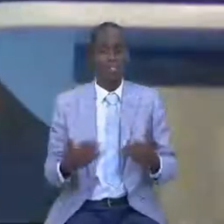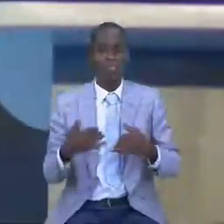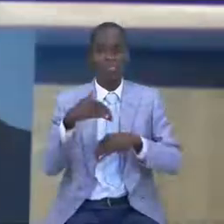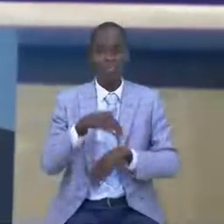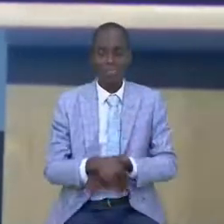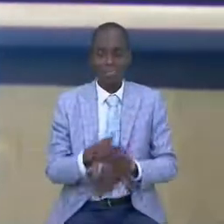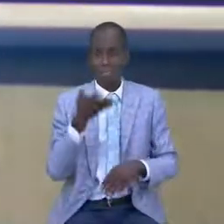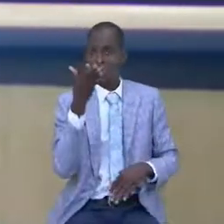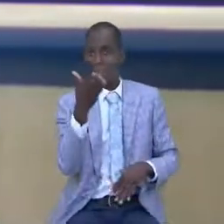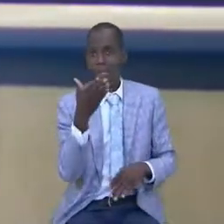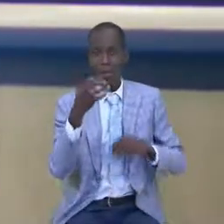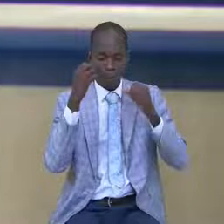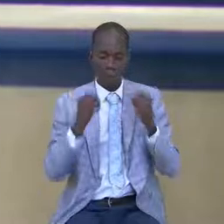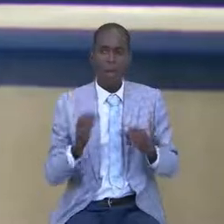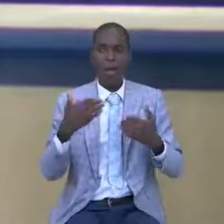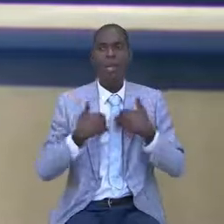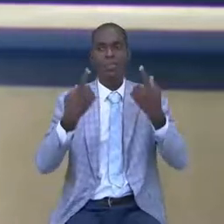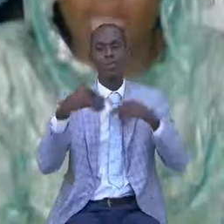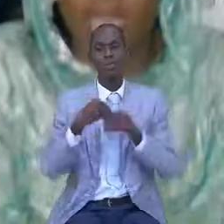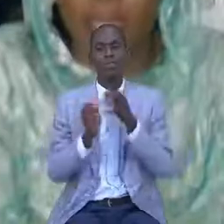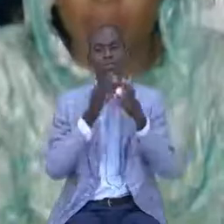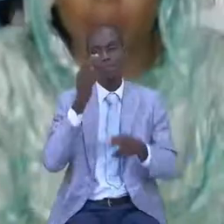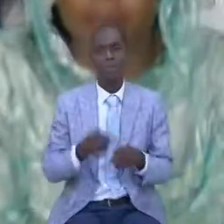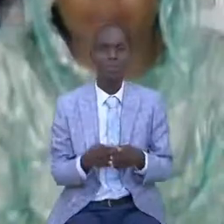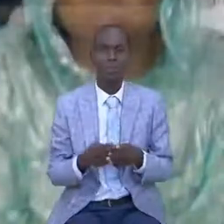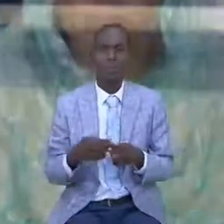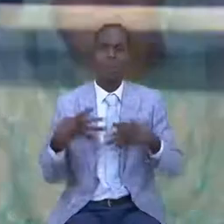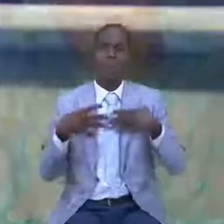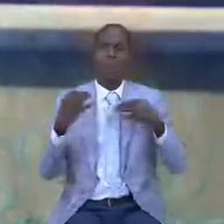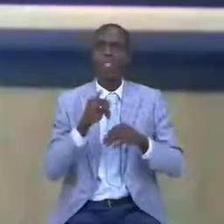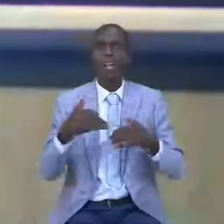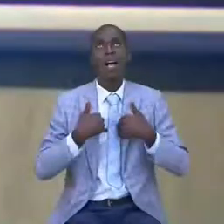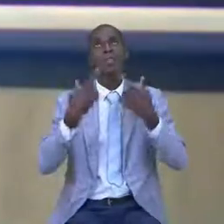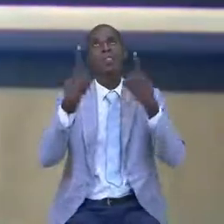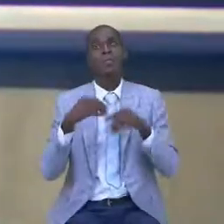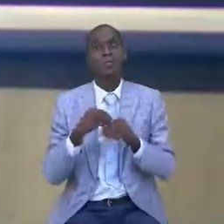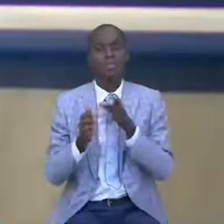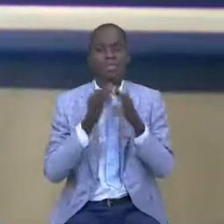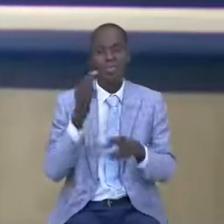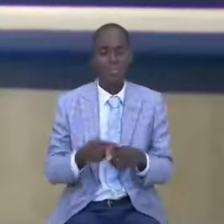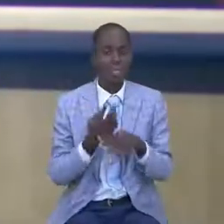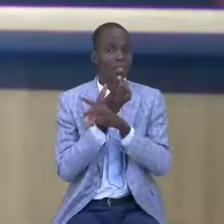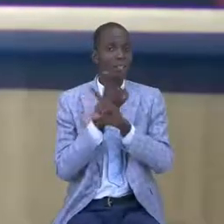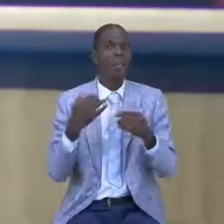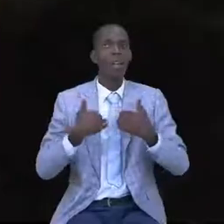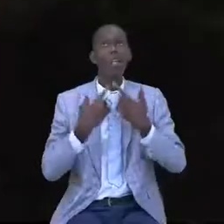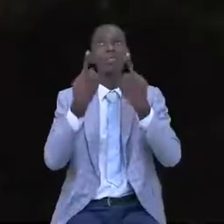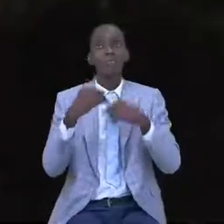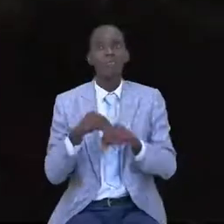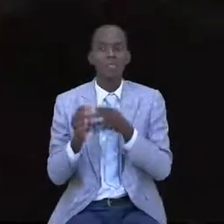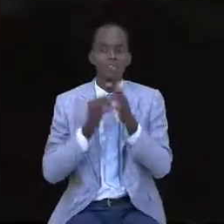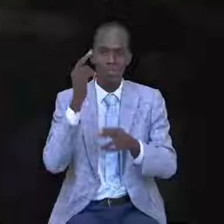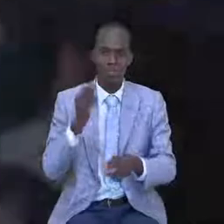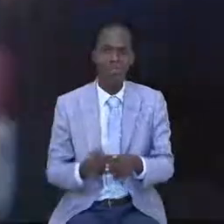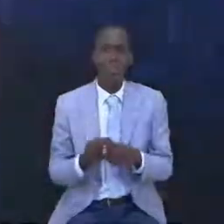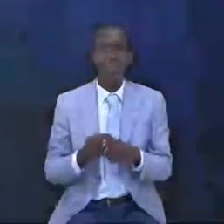le pouvoir, la force va rentrer dans leur corps. Aujourd'hui, cette nuit, là-bas, la puissance est venue. La